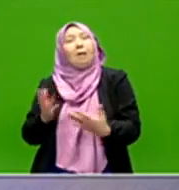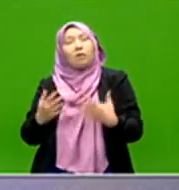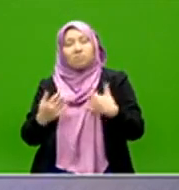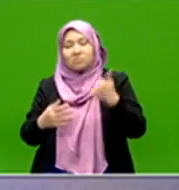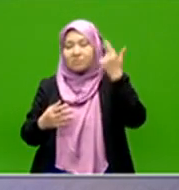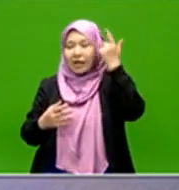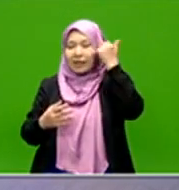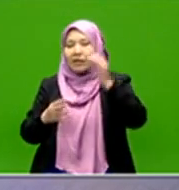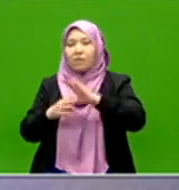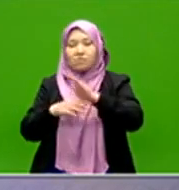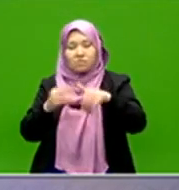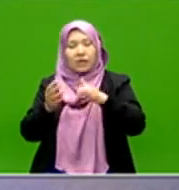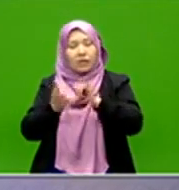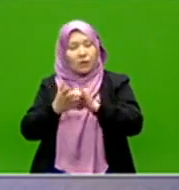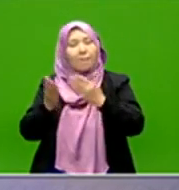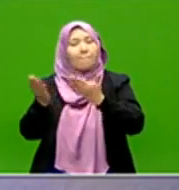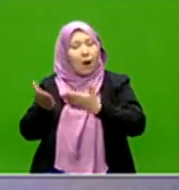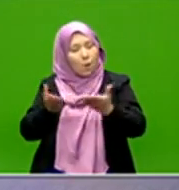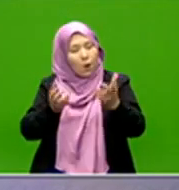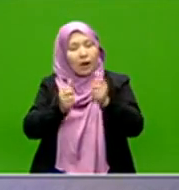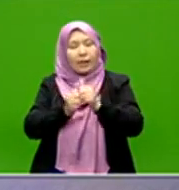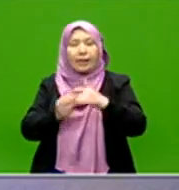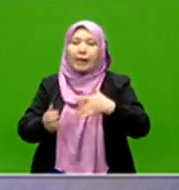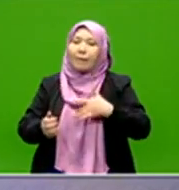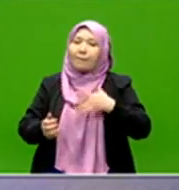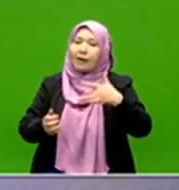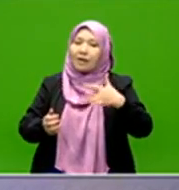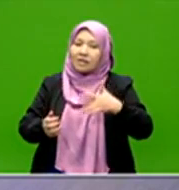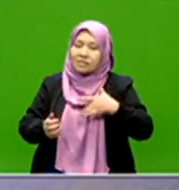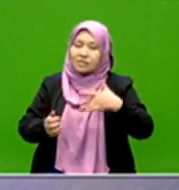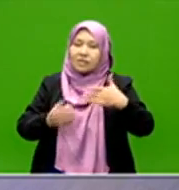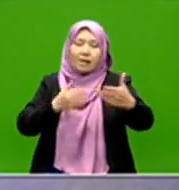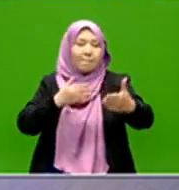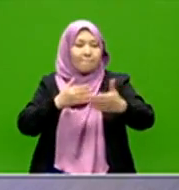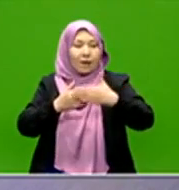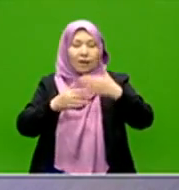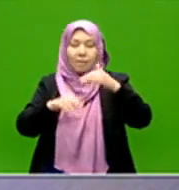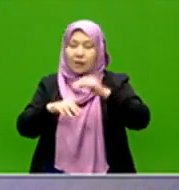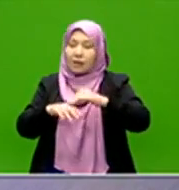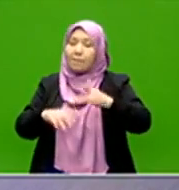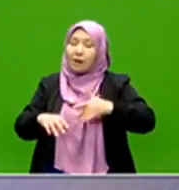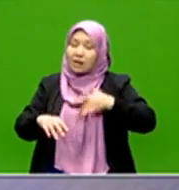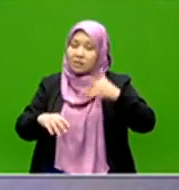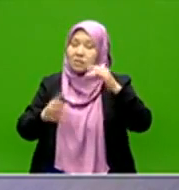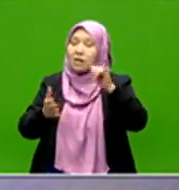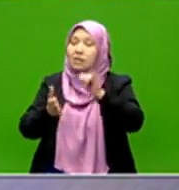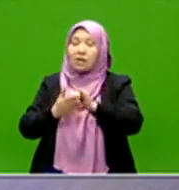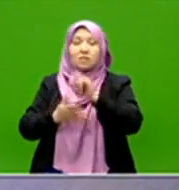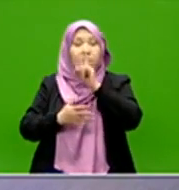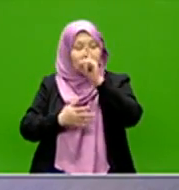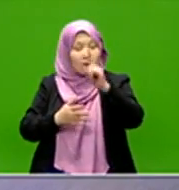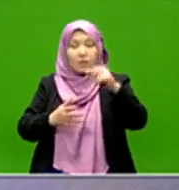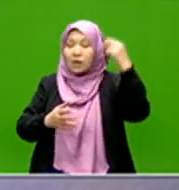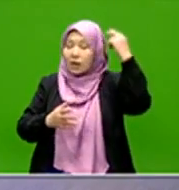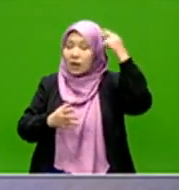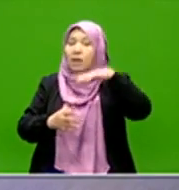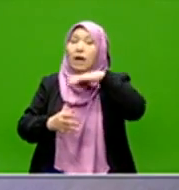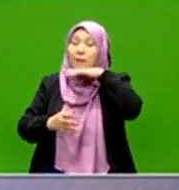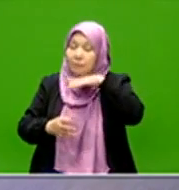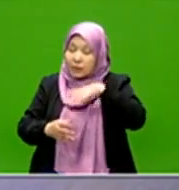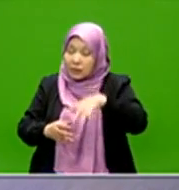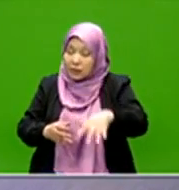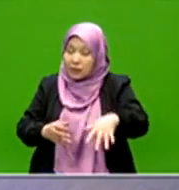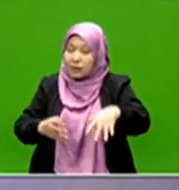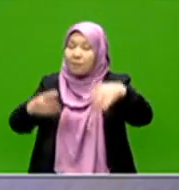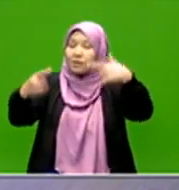Betul. Dia bawa dengan perasaan. Betul, ya, kita kembali semula dengan perasaan bahawa sebenarnya Nabi berjuang. Ya,